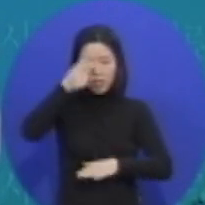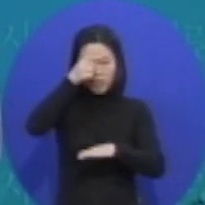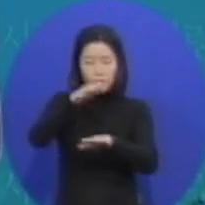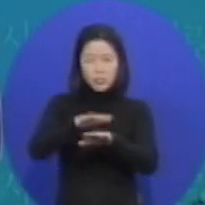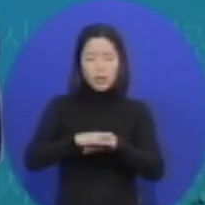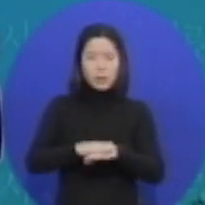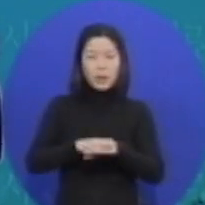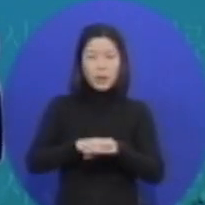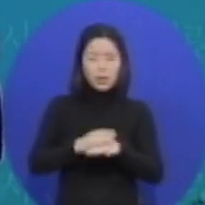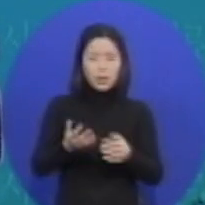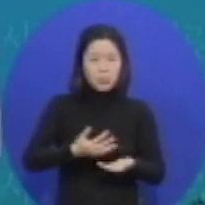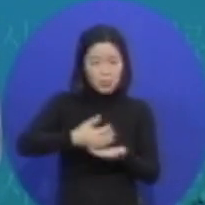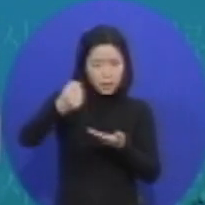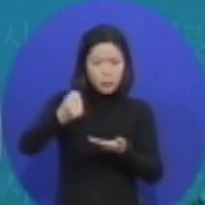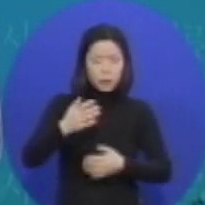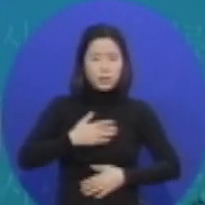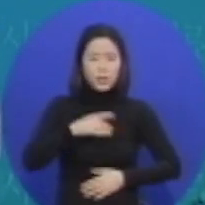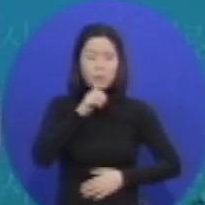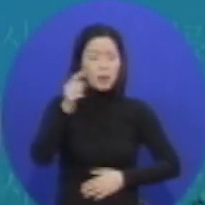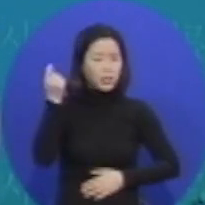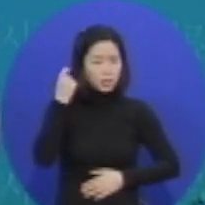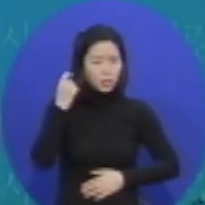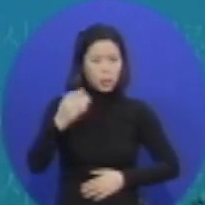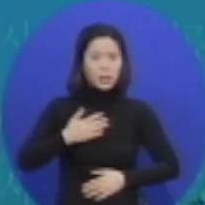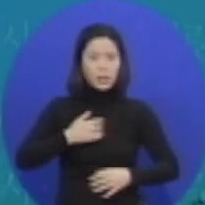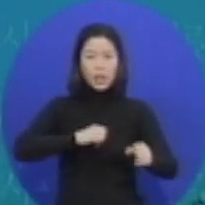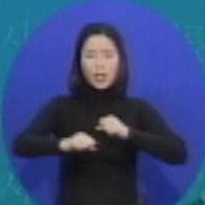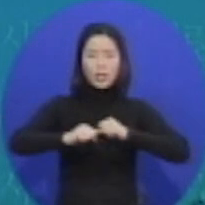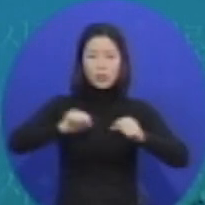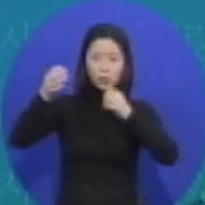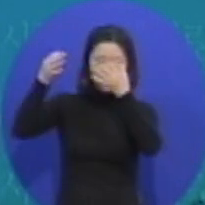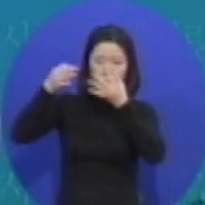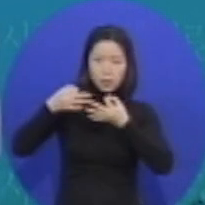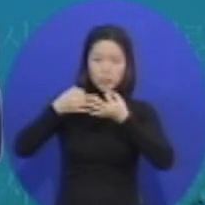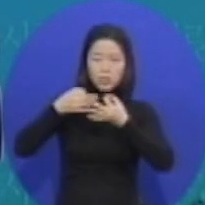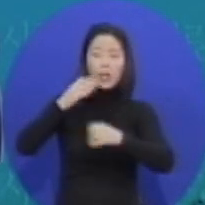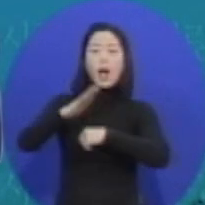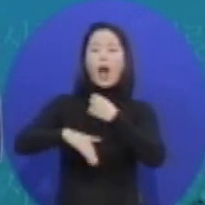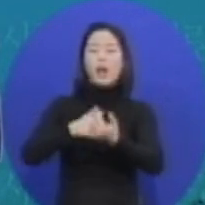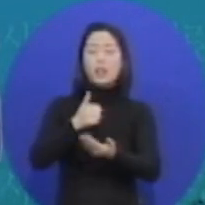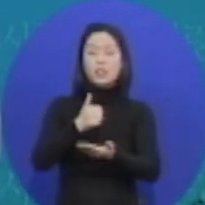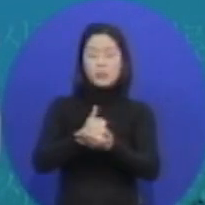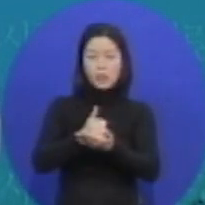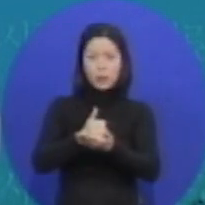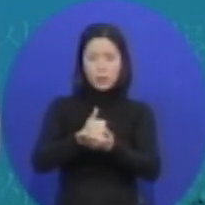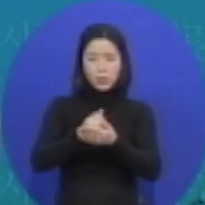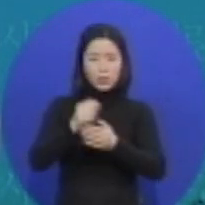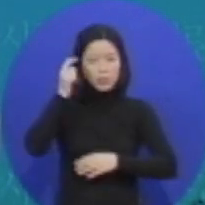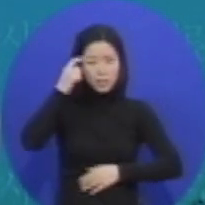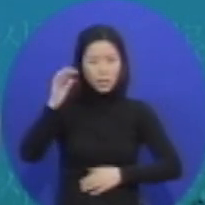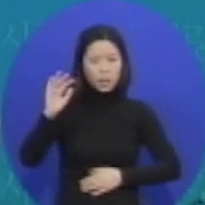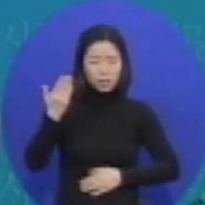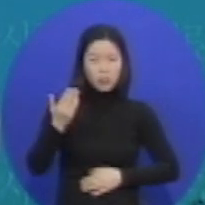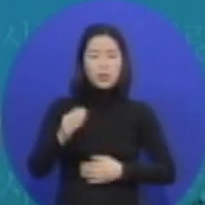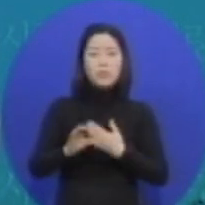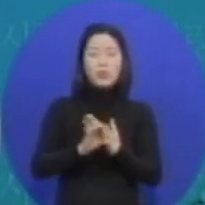말을 들으시고 내 행동을 보시는 하나님 이라고 진짜 믿게 되면 요 다 바뀐 되니까